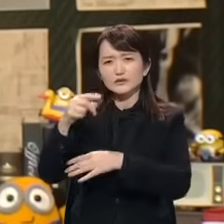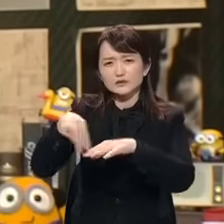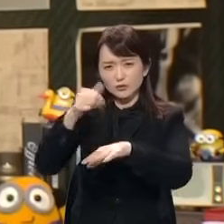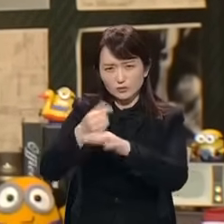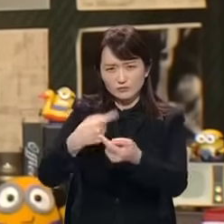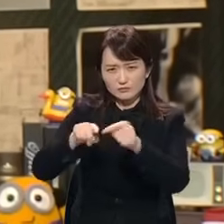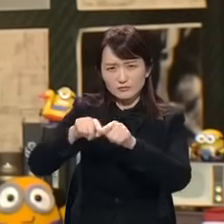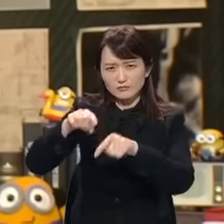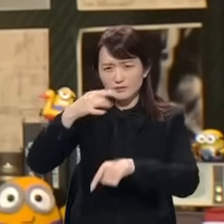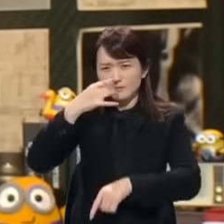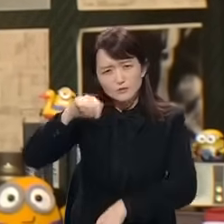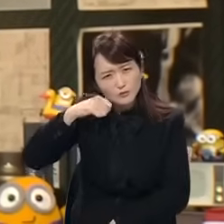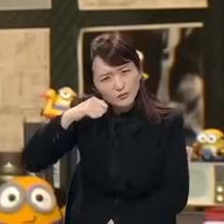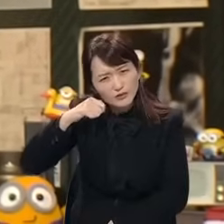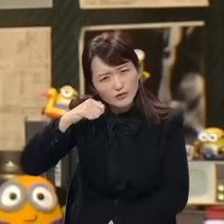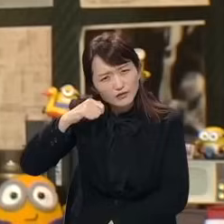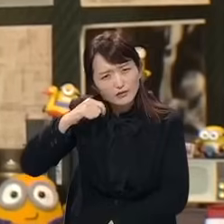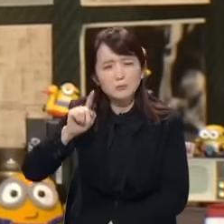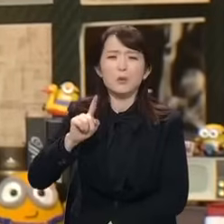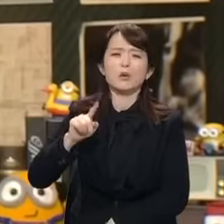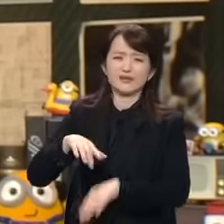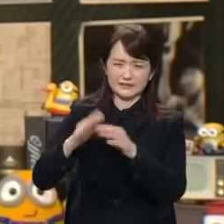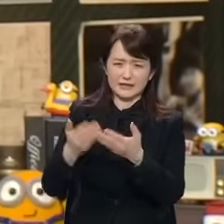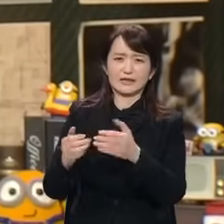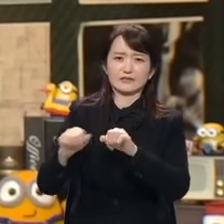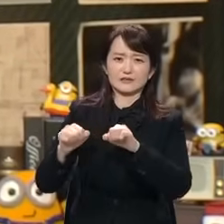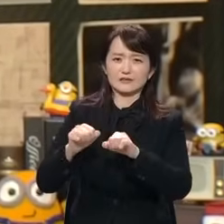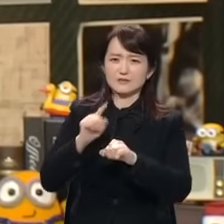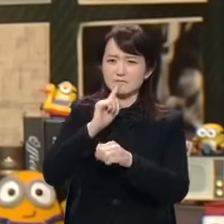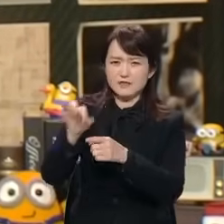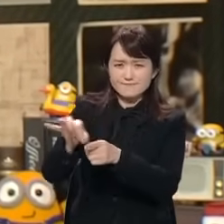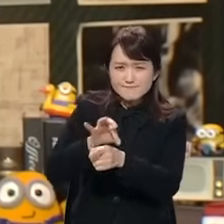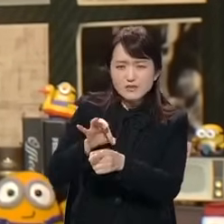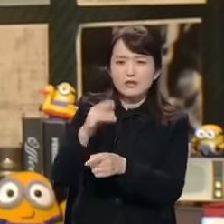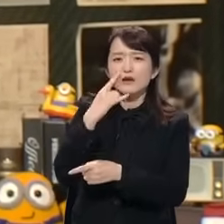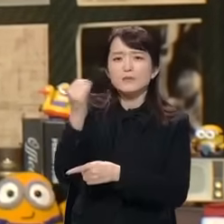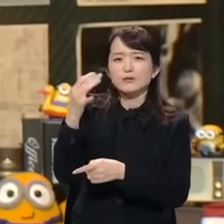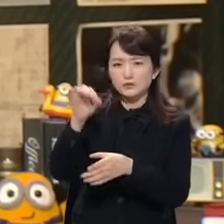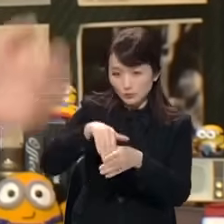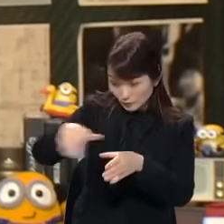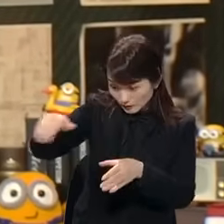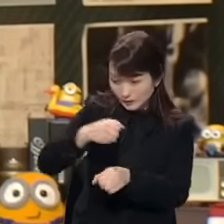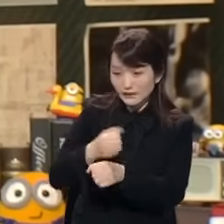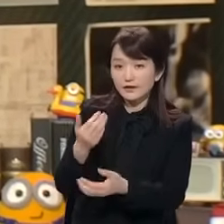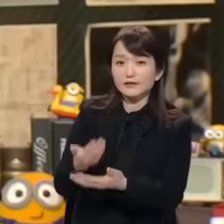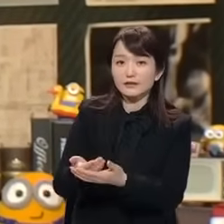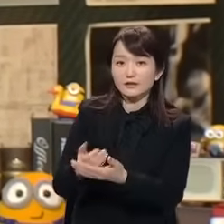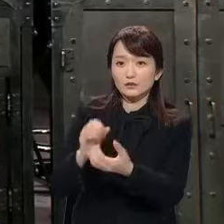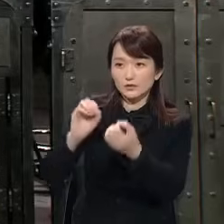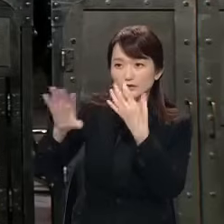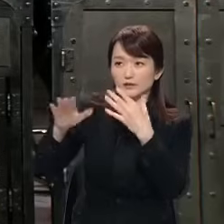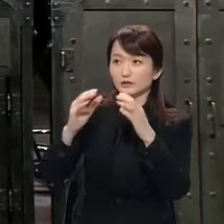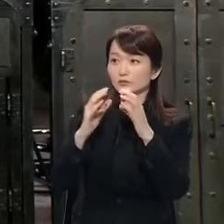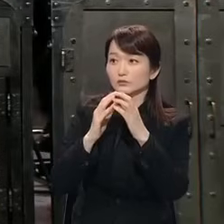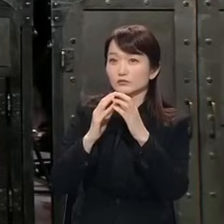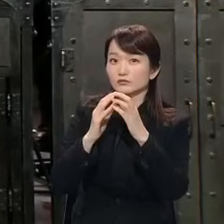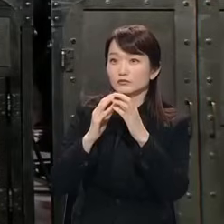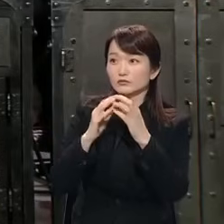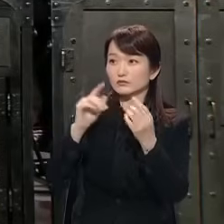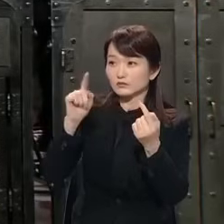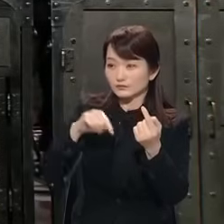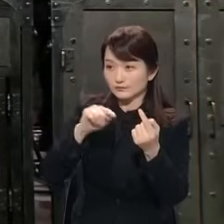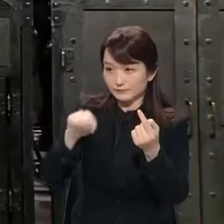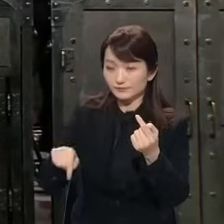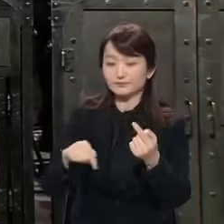먹고 싸우나 싸우나는 아니겠구나 아무튼 다 했어 군소리 말고 너 빨리 엄마한테 이거 송금하라 그래 동그라미 아